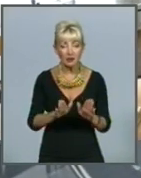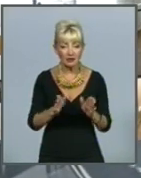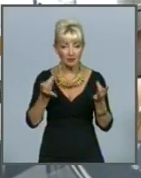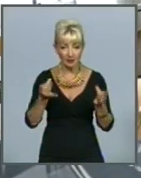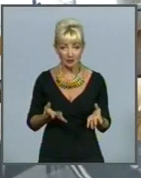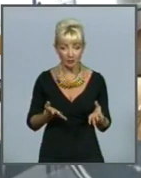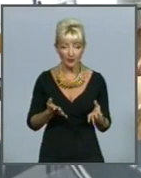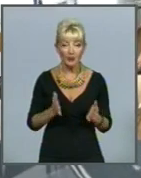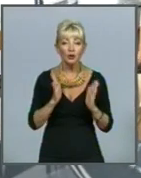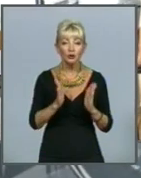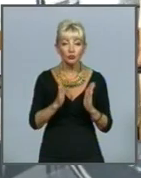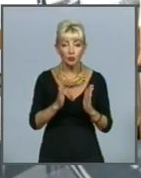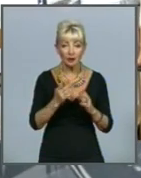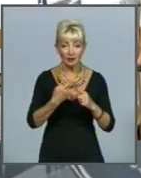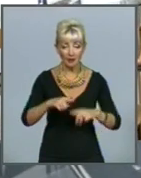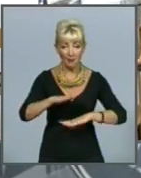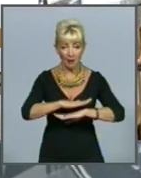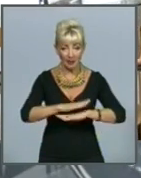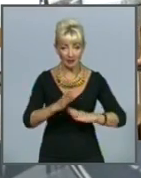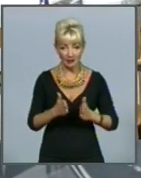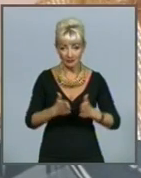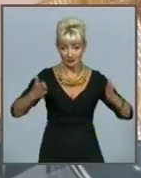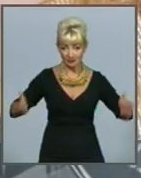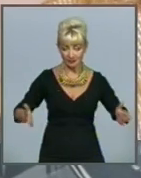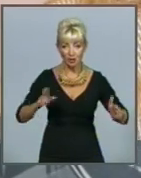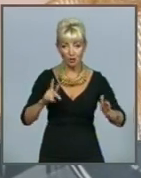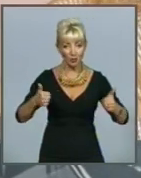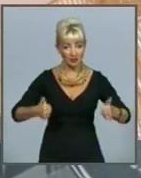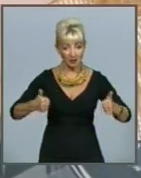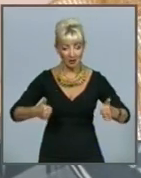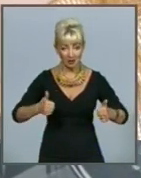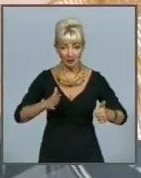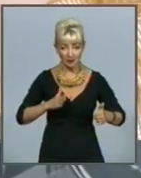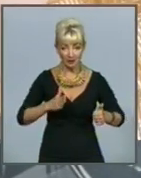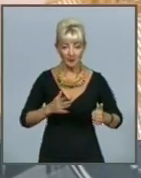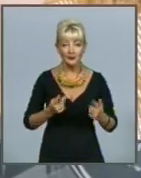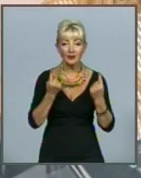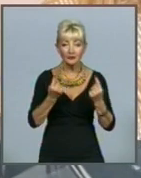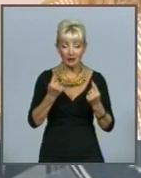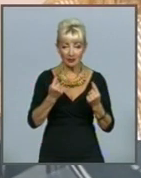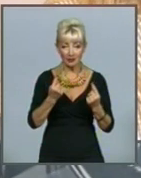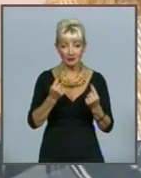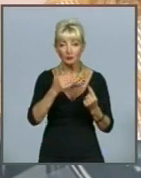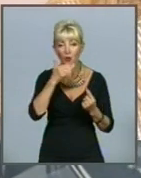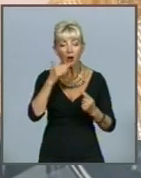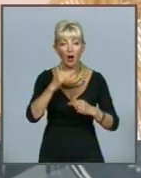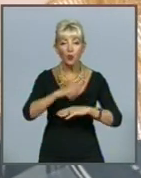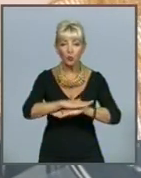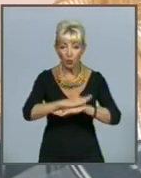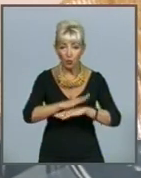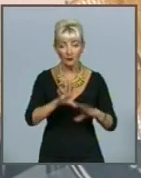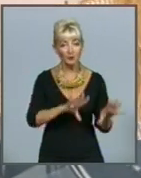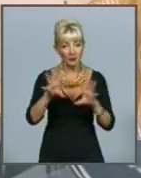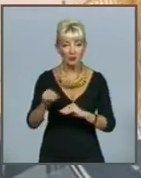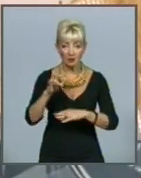розсунути парти, щоб створити відповідну соціальну дистанцію. Велика кількість уроків у нас виноситься на вулицю, переноситься на вулицю.